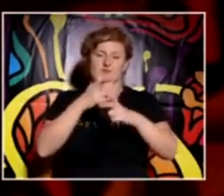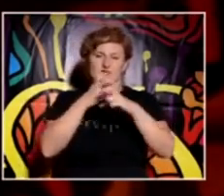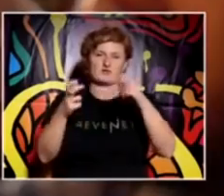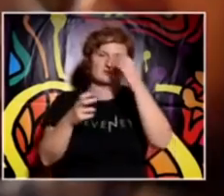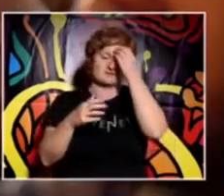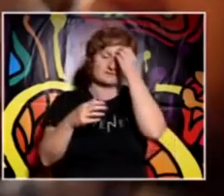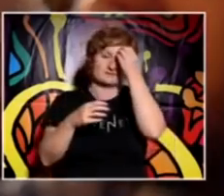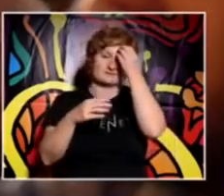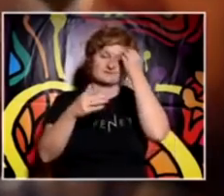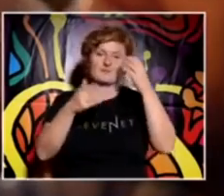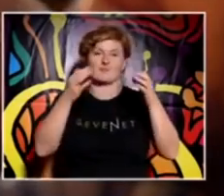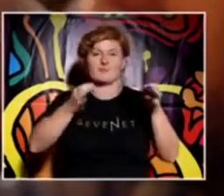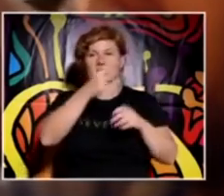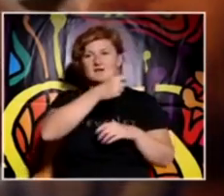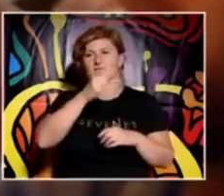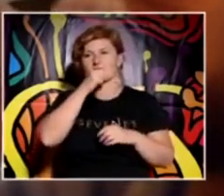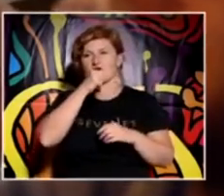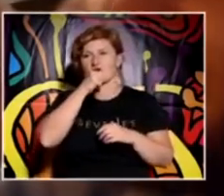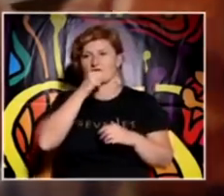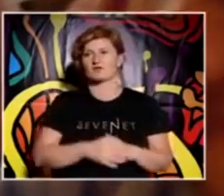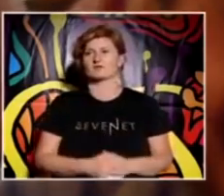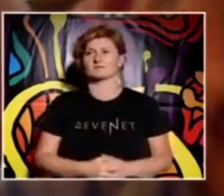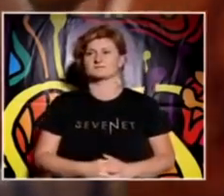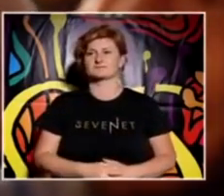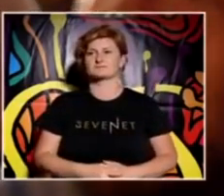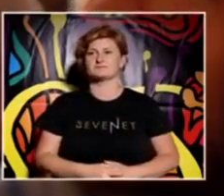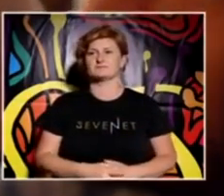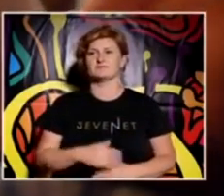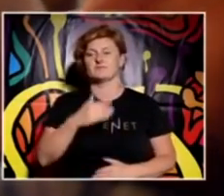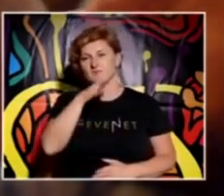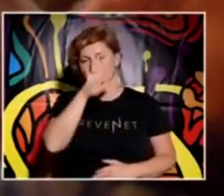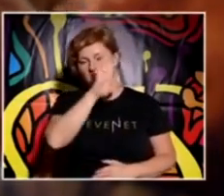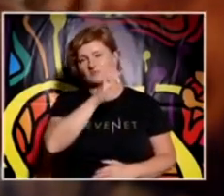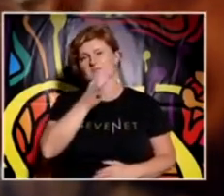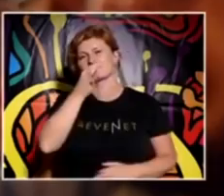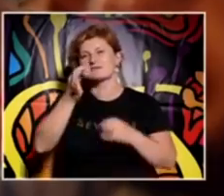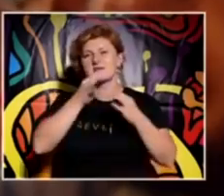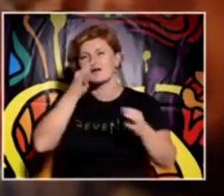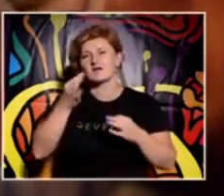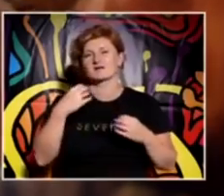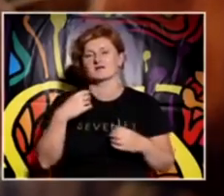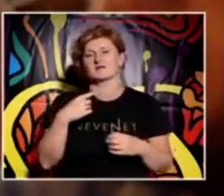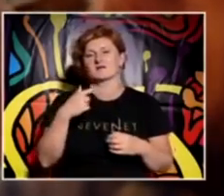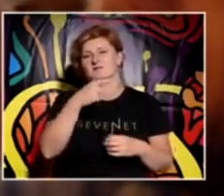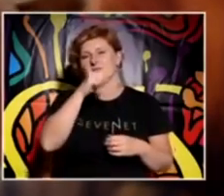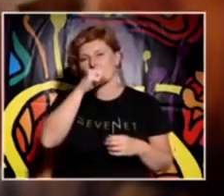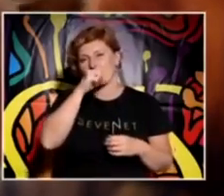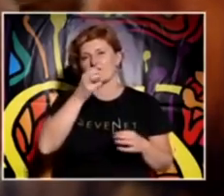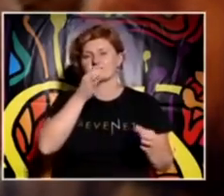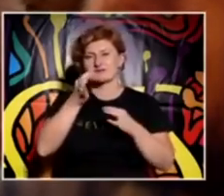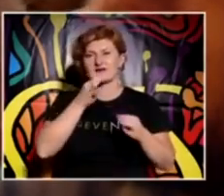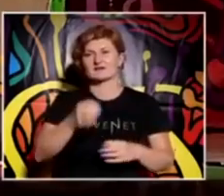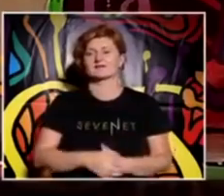sobie tutaj teraz na sali, szanowni nasi goście na OSP, zadali pytania naszym bohaterom. Częstujcie się mikrofonem, częstujcie